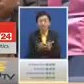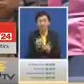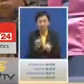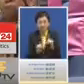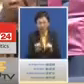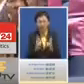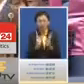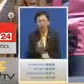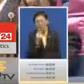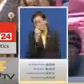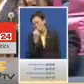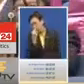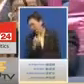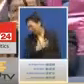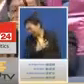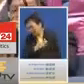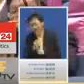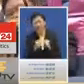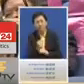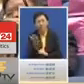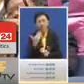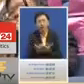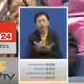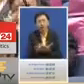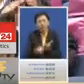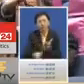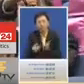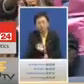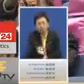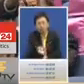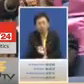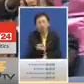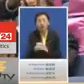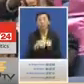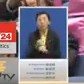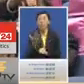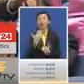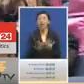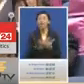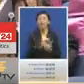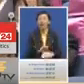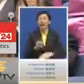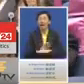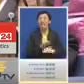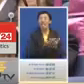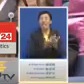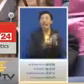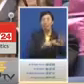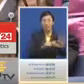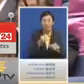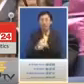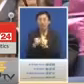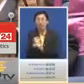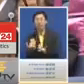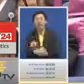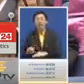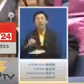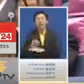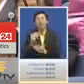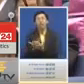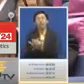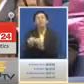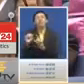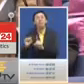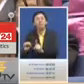ชาวบ้านร้องไห้อ้าวปีที่แล้วเสียเท่านี้ก็ปีนั้นราคาคูณประเมินไร่ละ 50,000 ปีนี้ประเมินไร่ละ 100,000